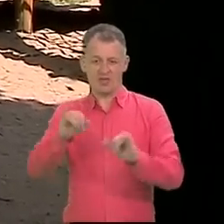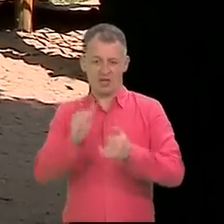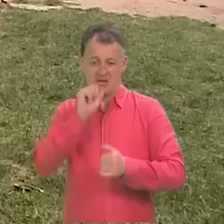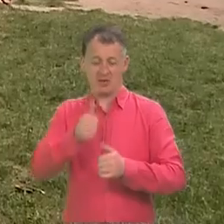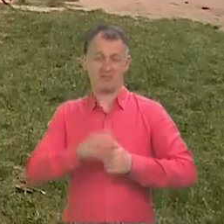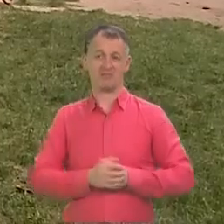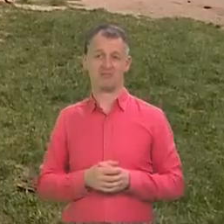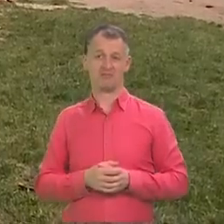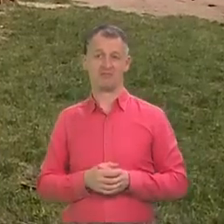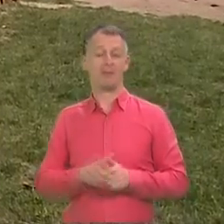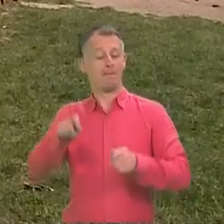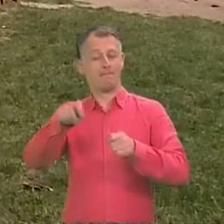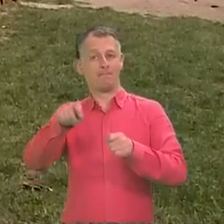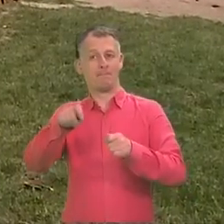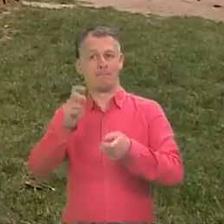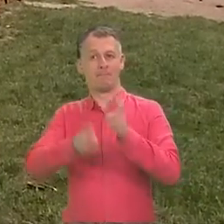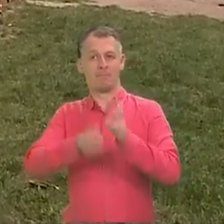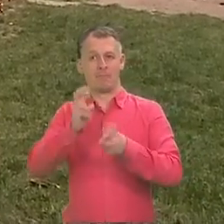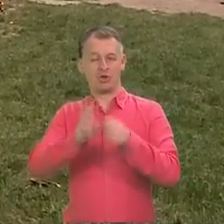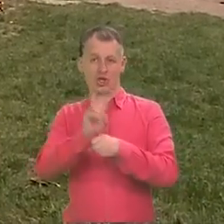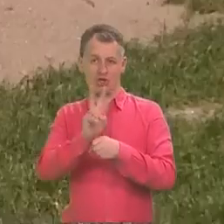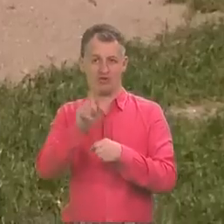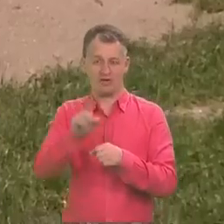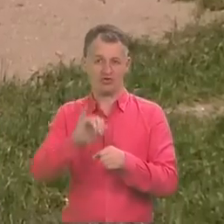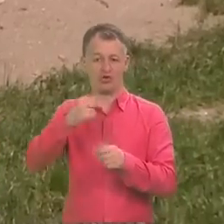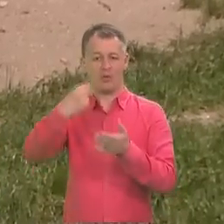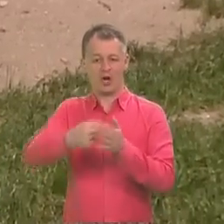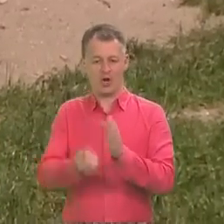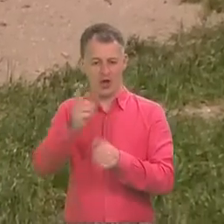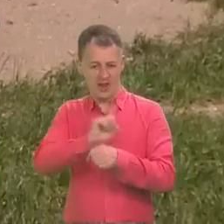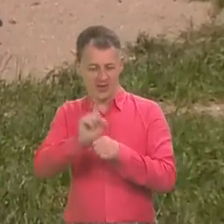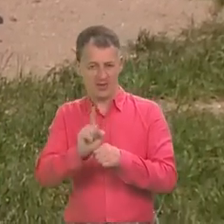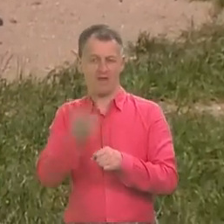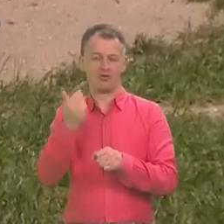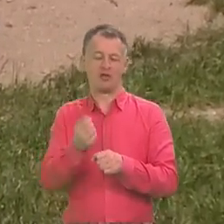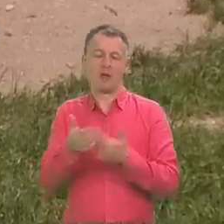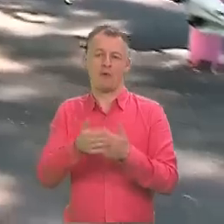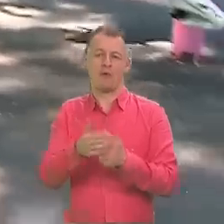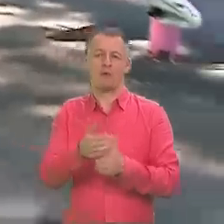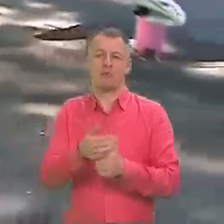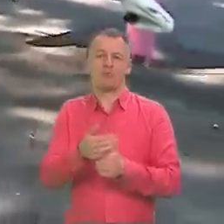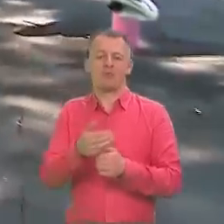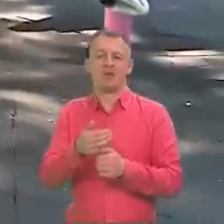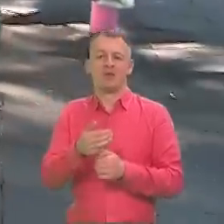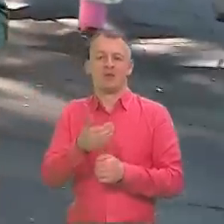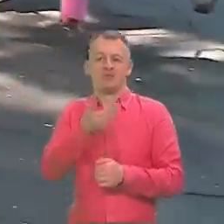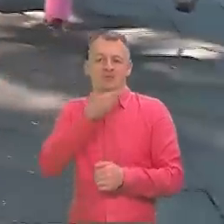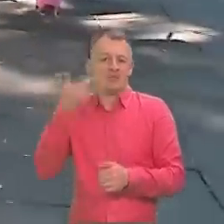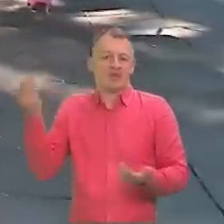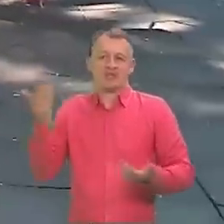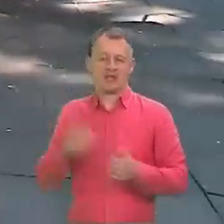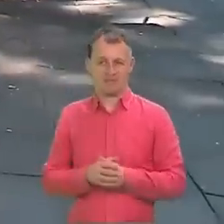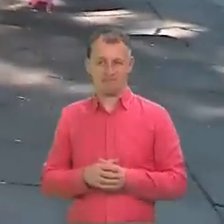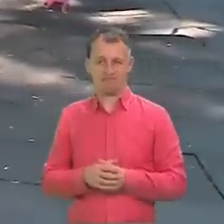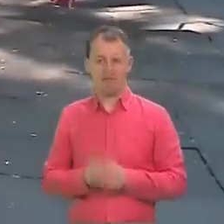nimic. Mentenanța aproape că a lipsit și achiziționarea de noi elemente a fost practic inexistentă. Asta a dus în momentul